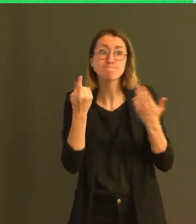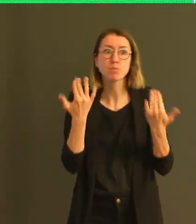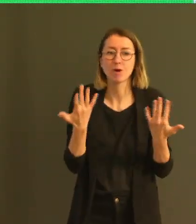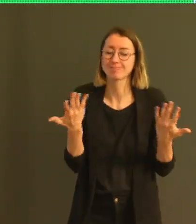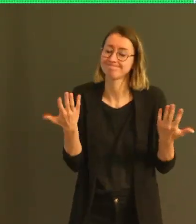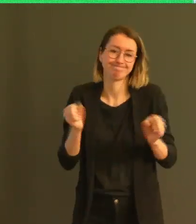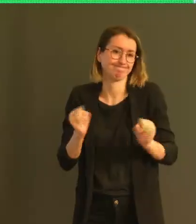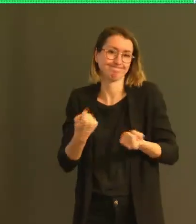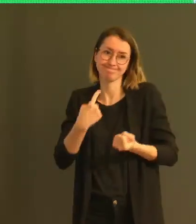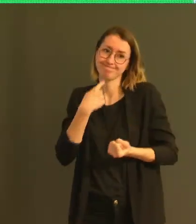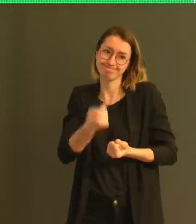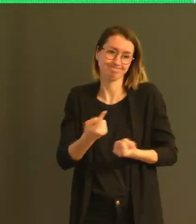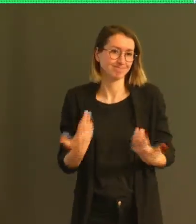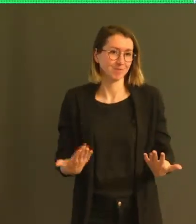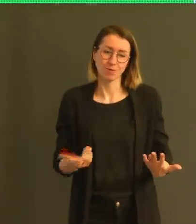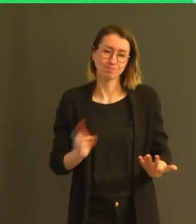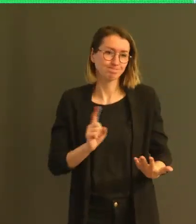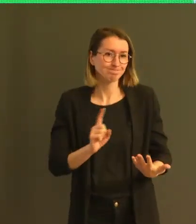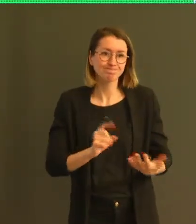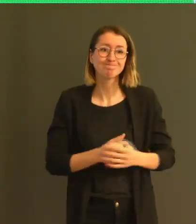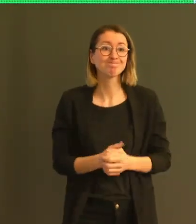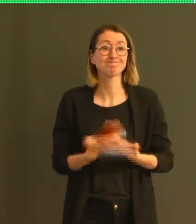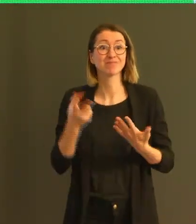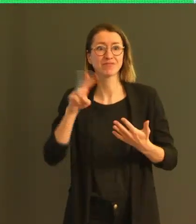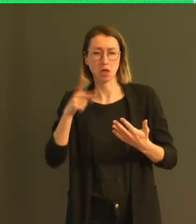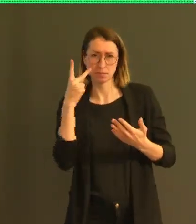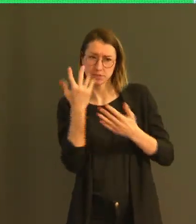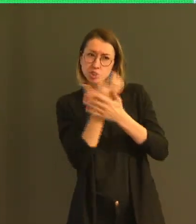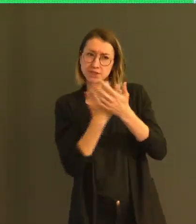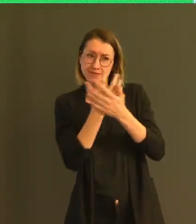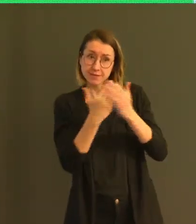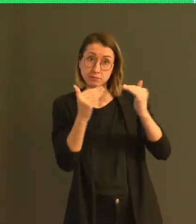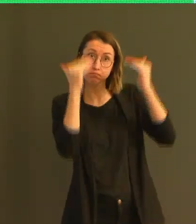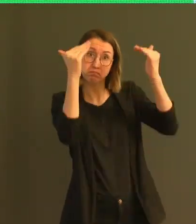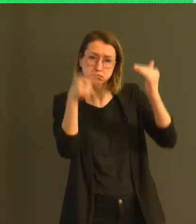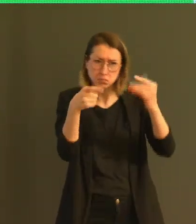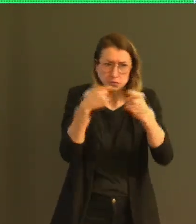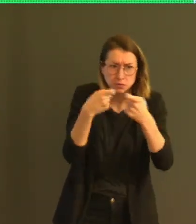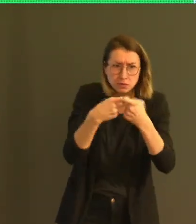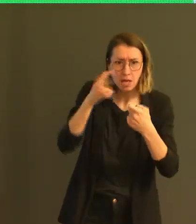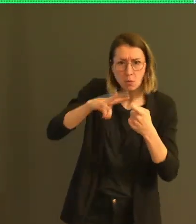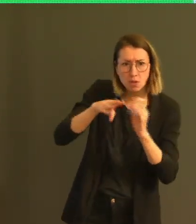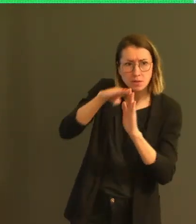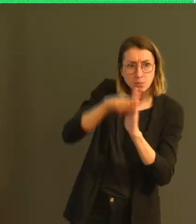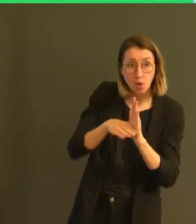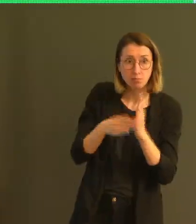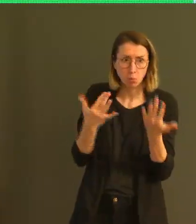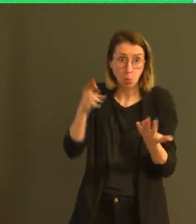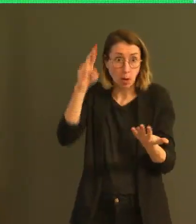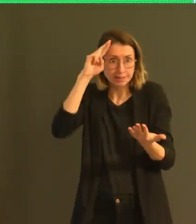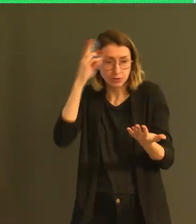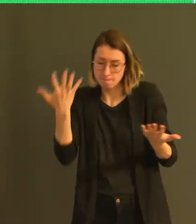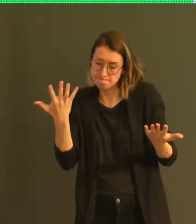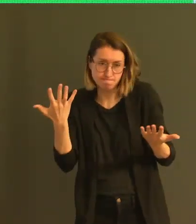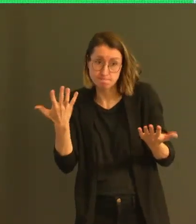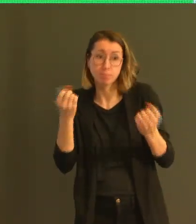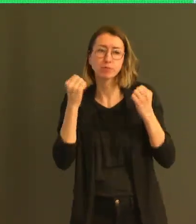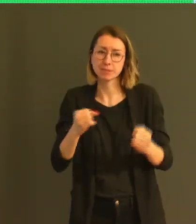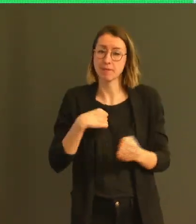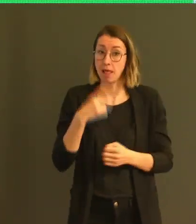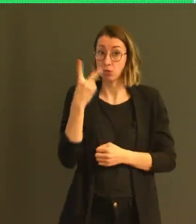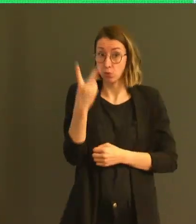même par rapport au total de la population il existe effectivement de possibilité d'explication principales